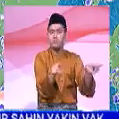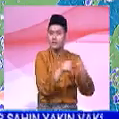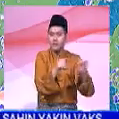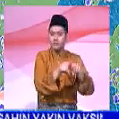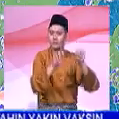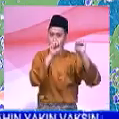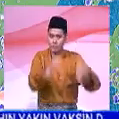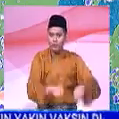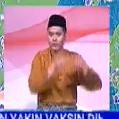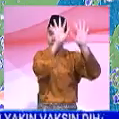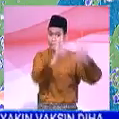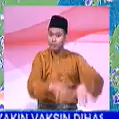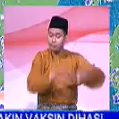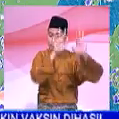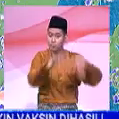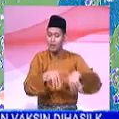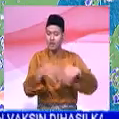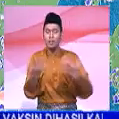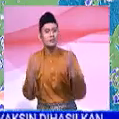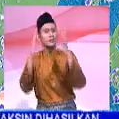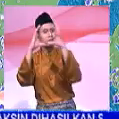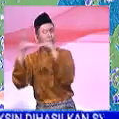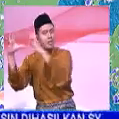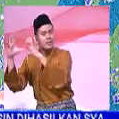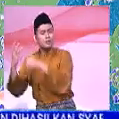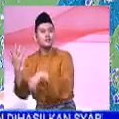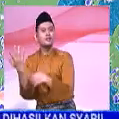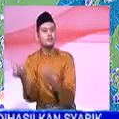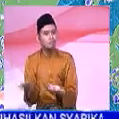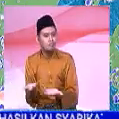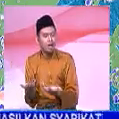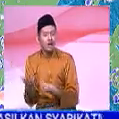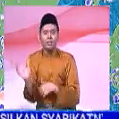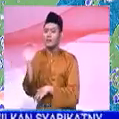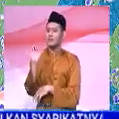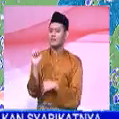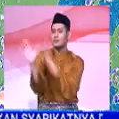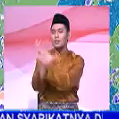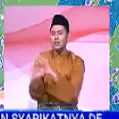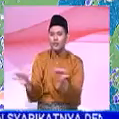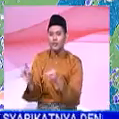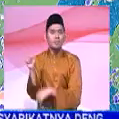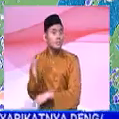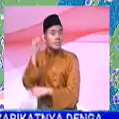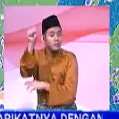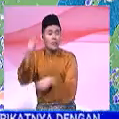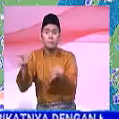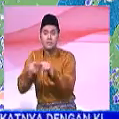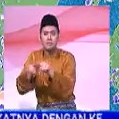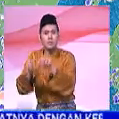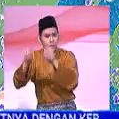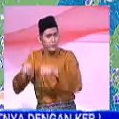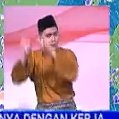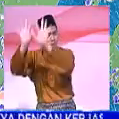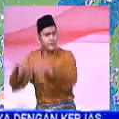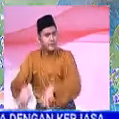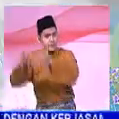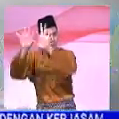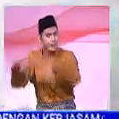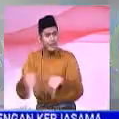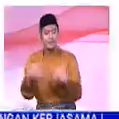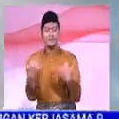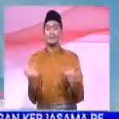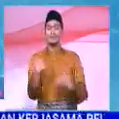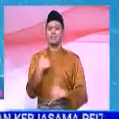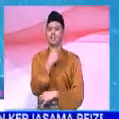juga turut dicerap melibatkan negeri di negeri Sarawak dan juga Sabah buat masa ini. Melalui paparan imej kamera